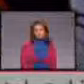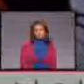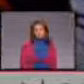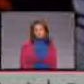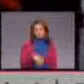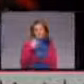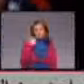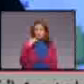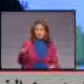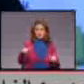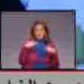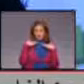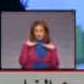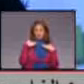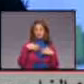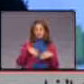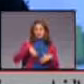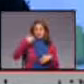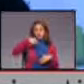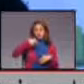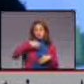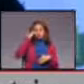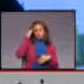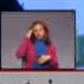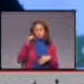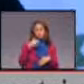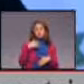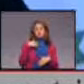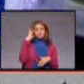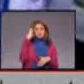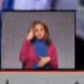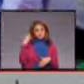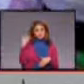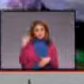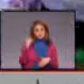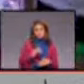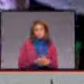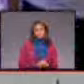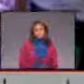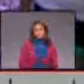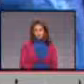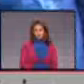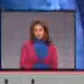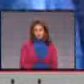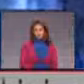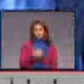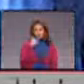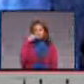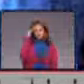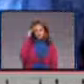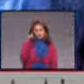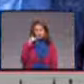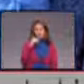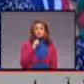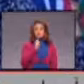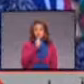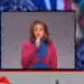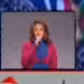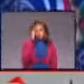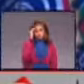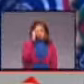وخدت البطانية وخدت كيس، ان شاء الله يعود تحليهم بخير وخليهم واحد، ونشكر واحد من الناس ربنا